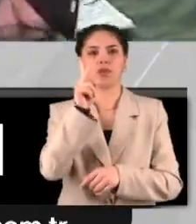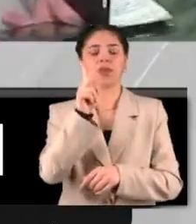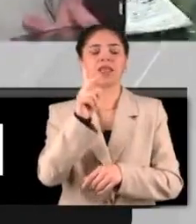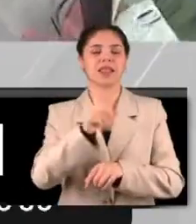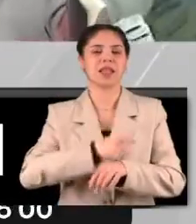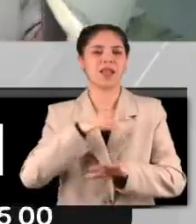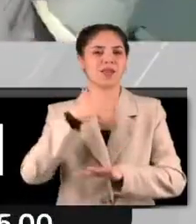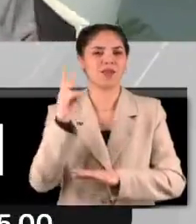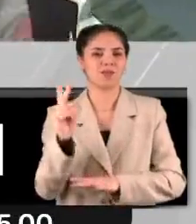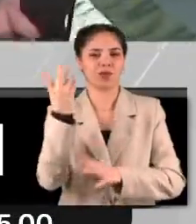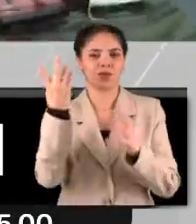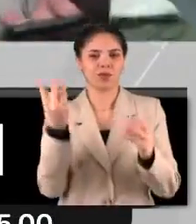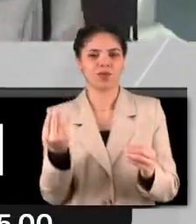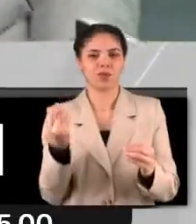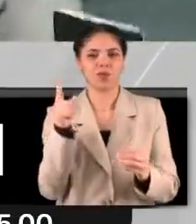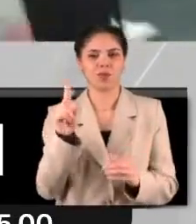mucizesi yaşanmıştı.